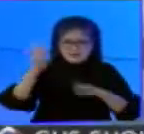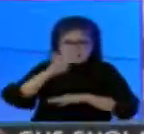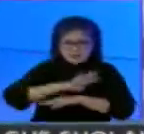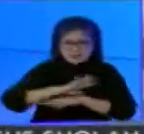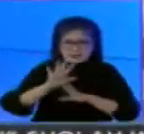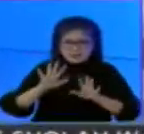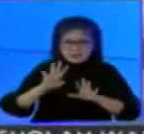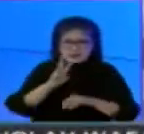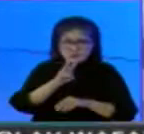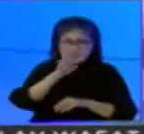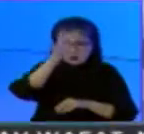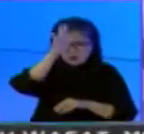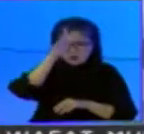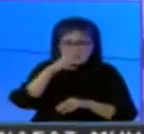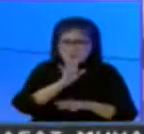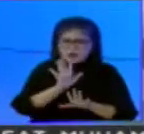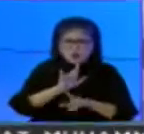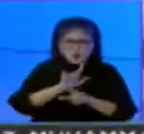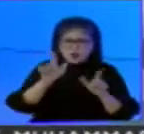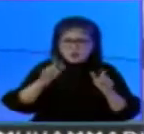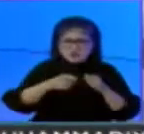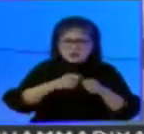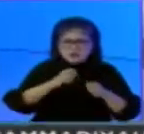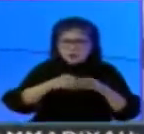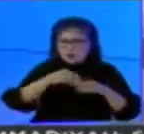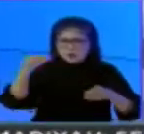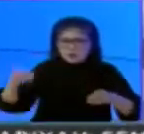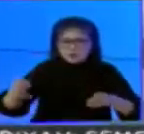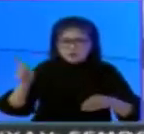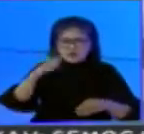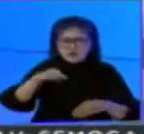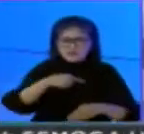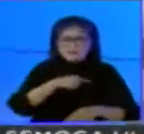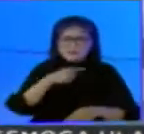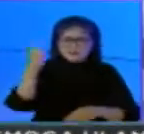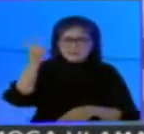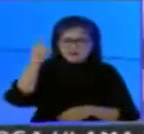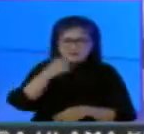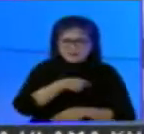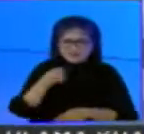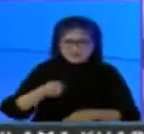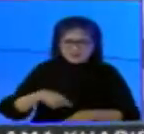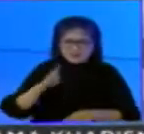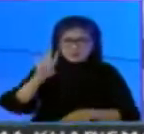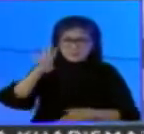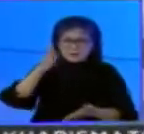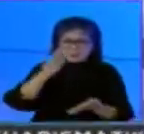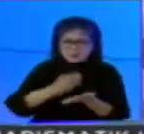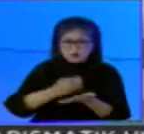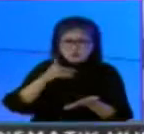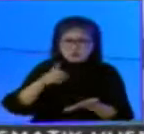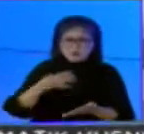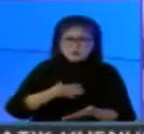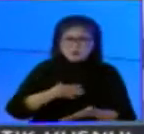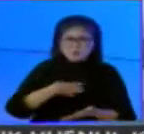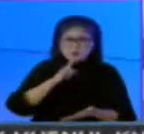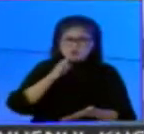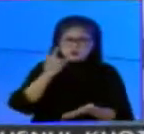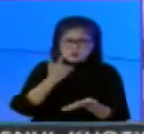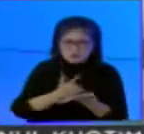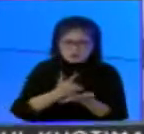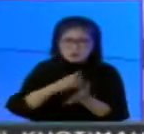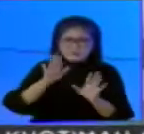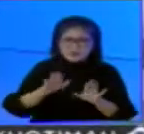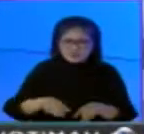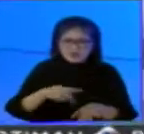hari. Sementara 3 WNI yang tidak lolos exit screening pemerintah Cina dan 4 memutuskan secara pribadi untuk menetap